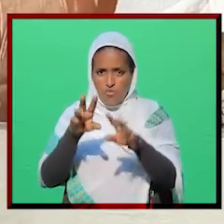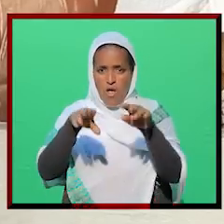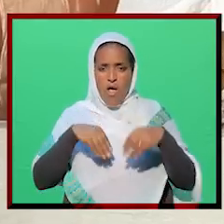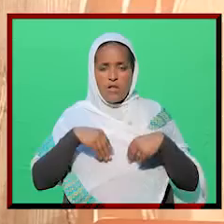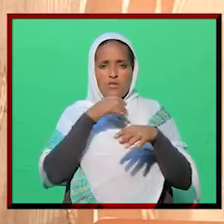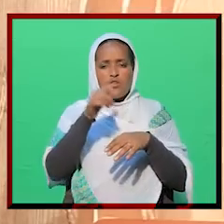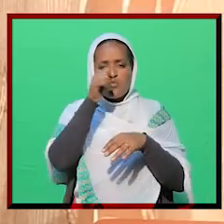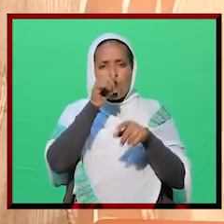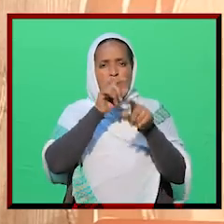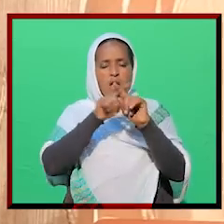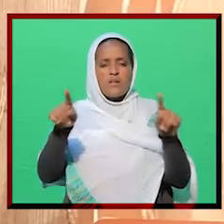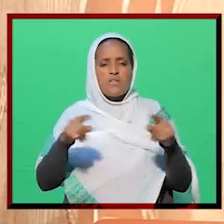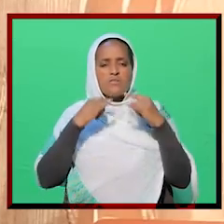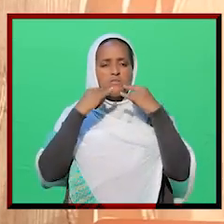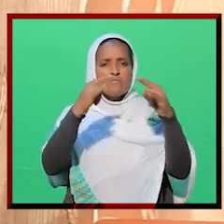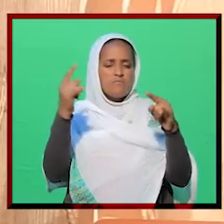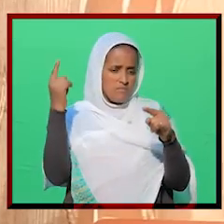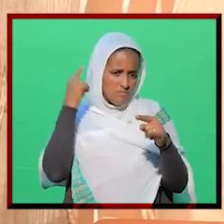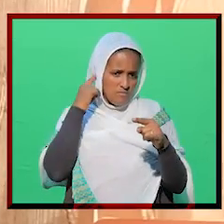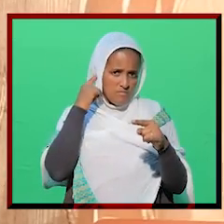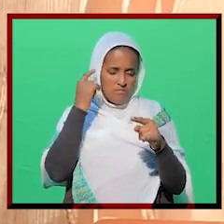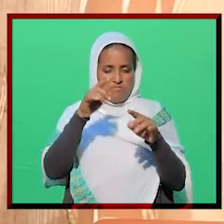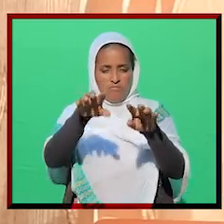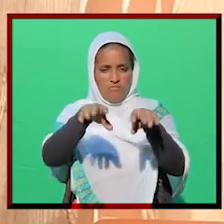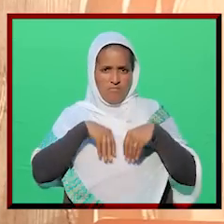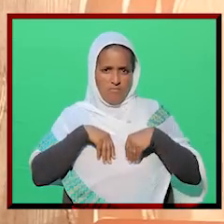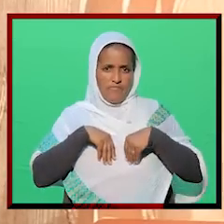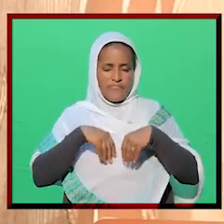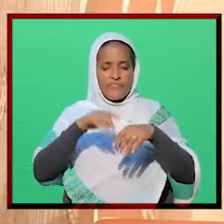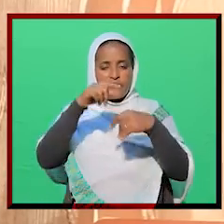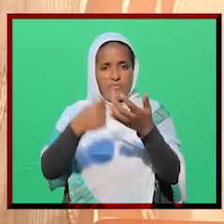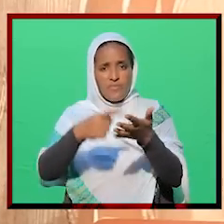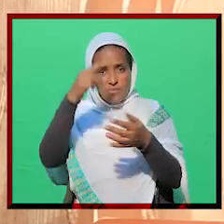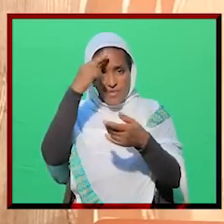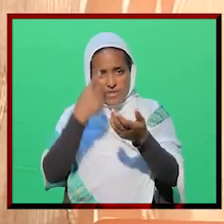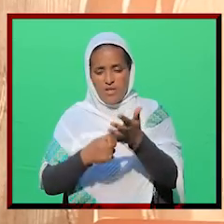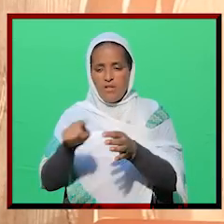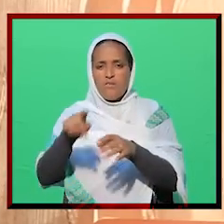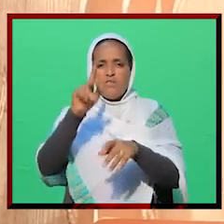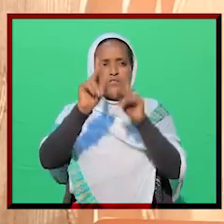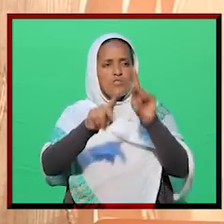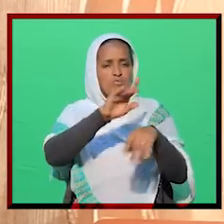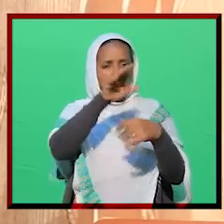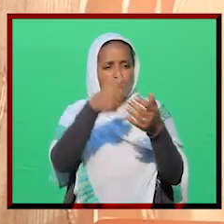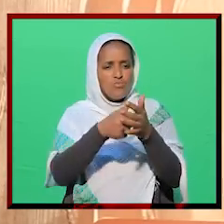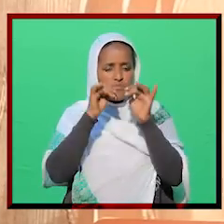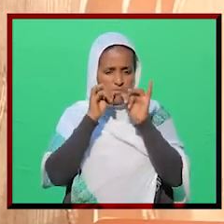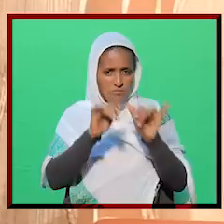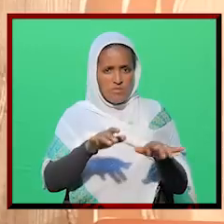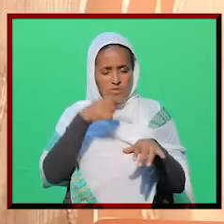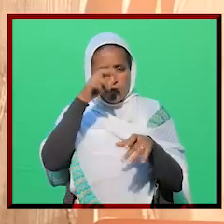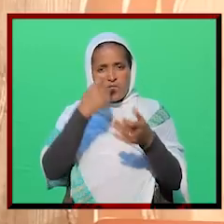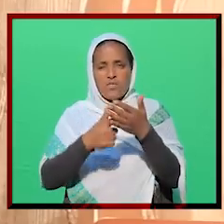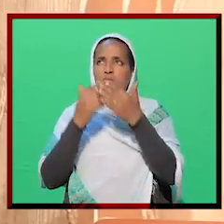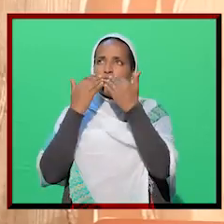በዜና ስለዚህም አለ ስለዚህም ብፁዓንሰ ዘይሬዩን ያምኑን በተባለው ተመስግናለች ኢትዮጵያ። በወንጌል ላይ